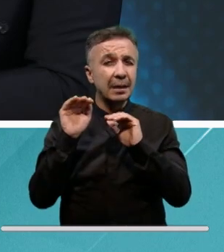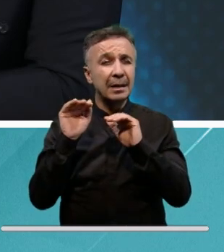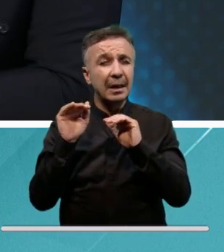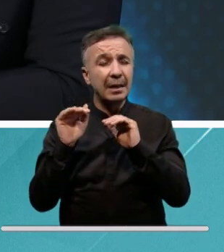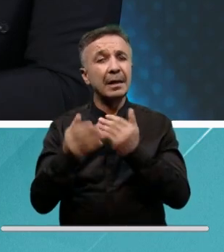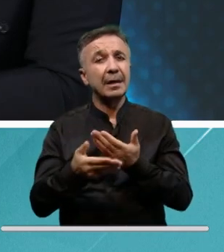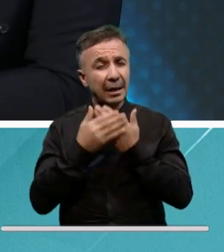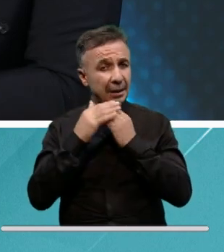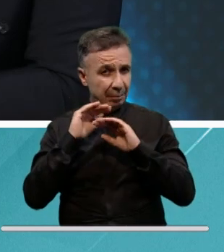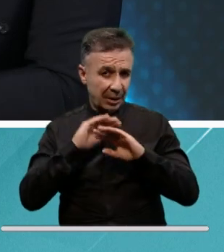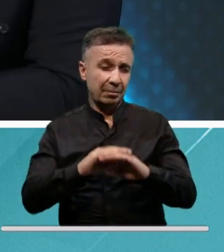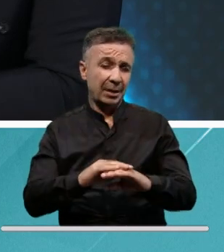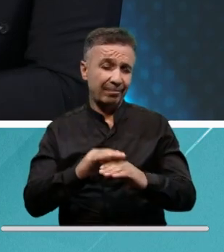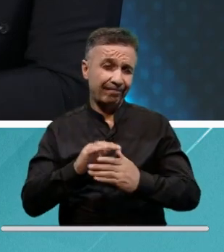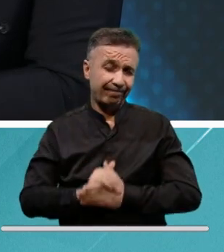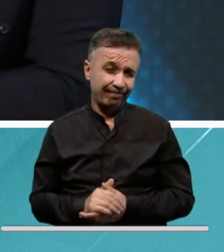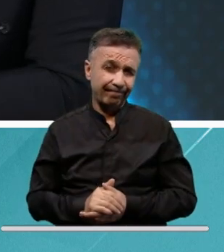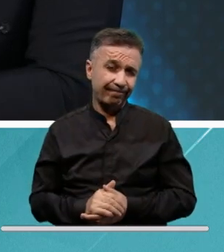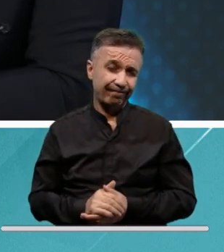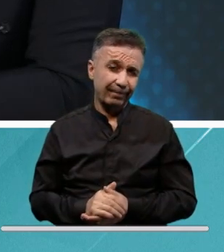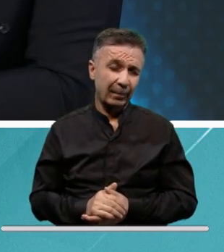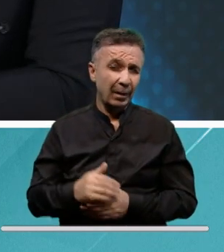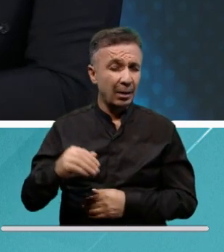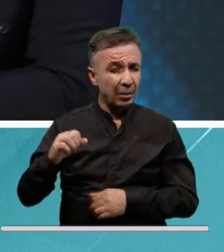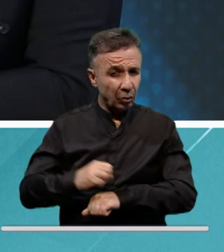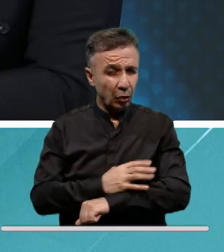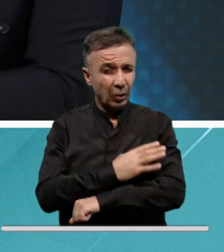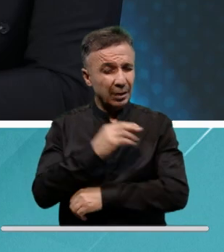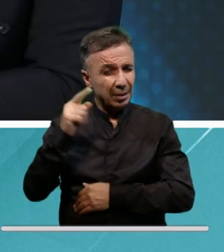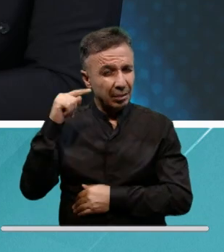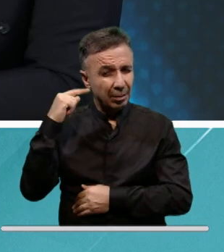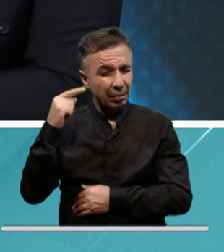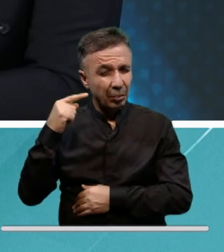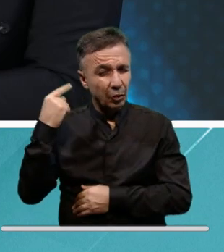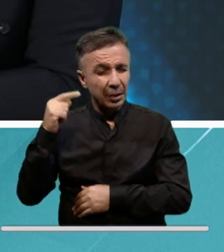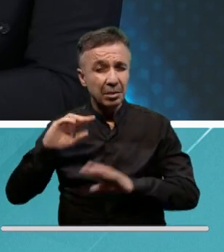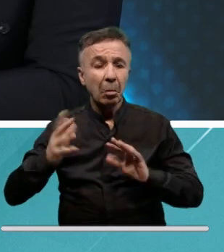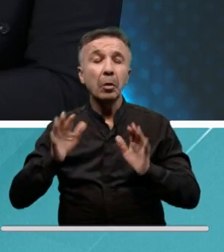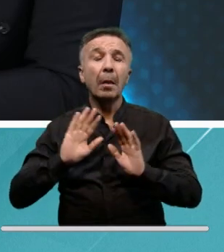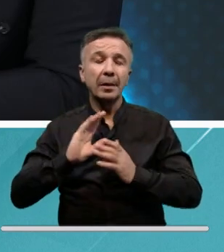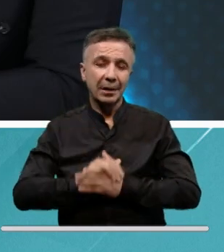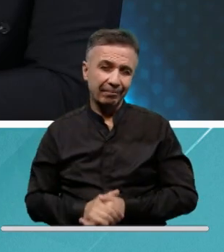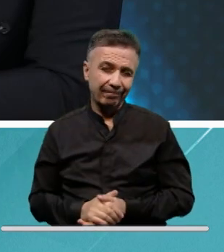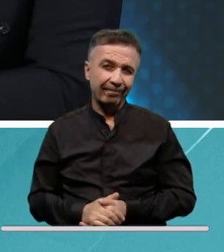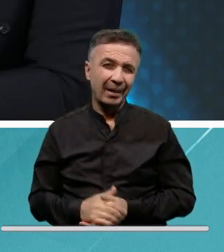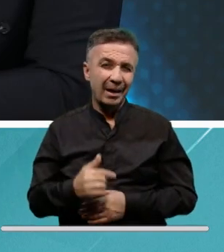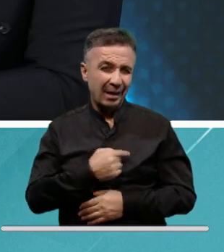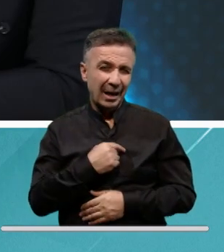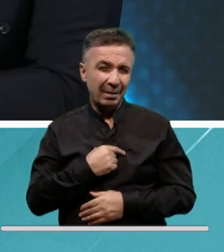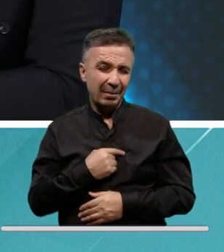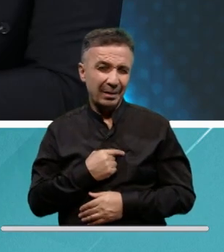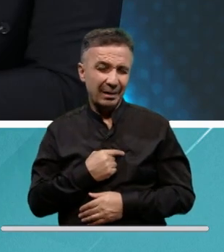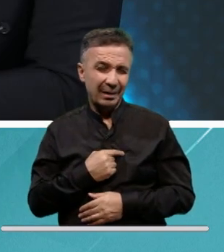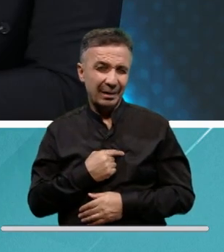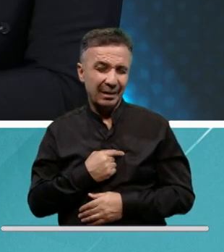olmayı yardımlaşmayı yardımlaşma duygusunu bozmayalım yani gönlümüzden ne kopuyorsa